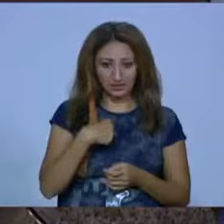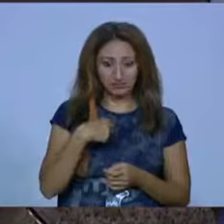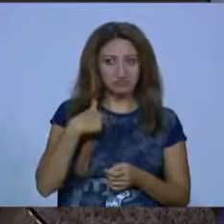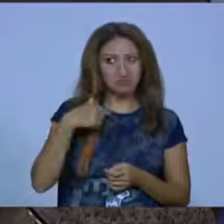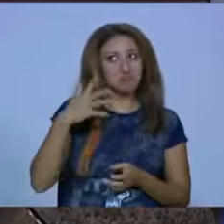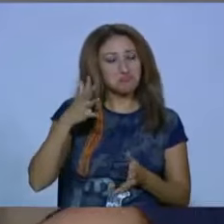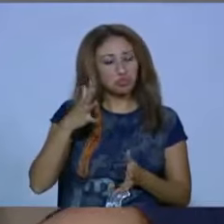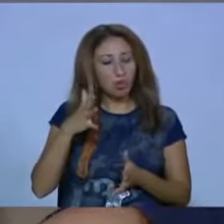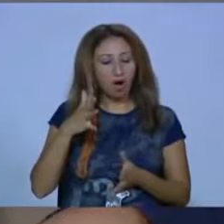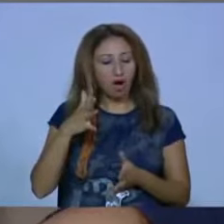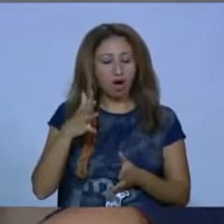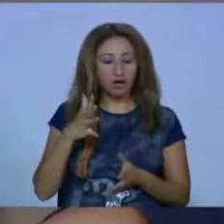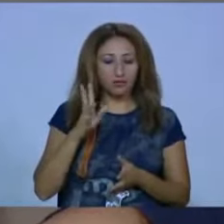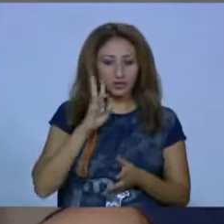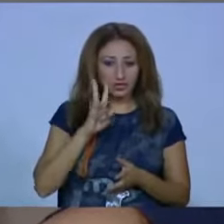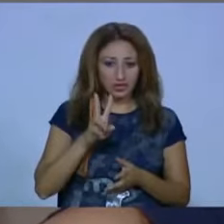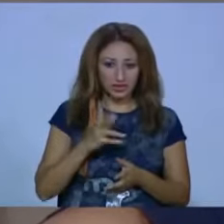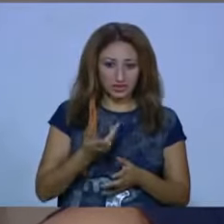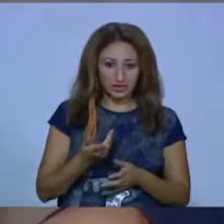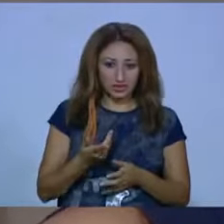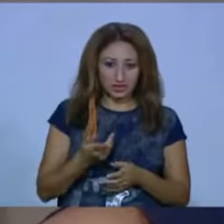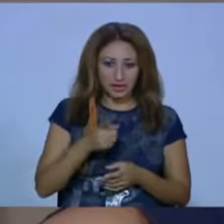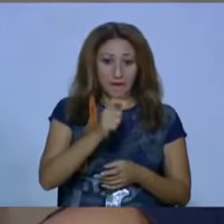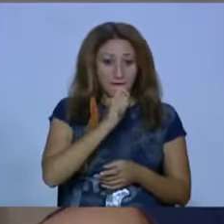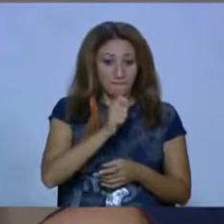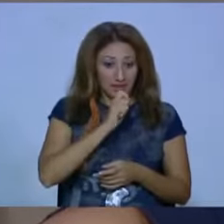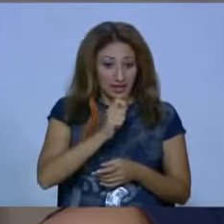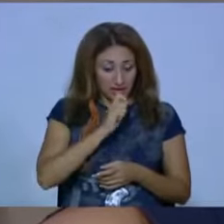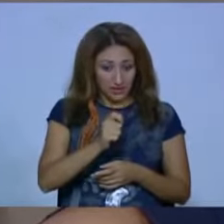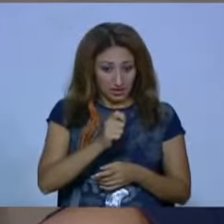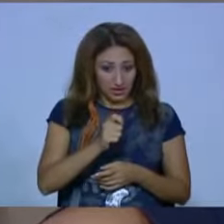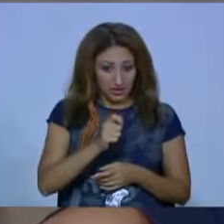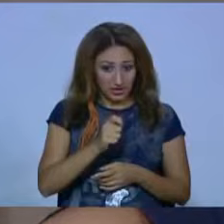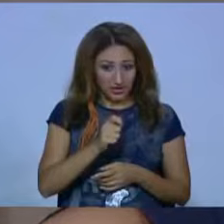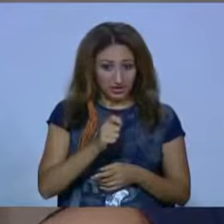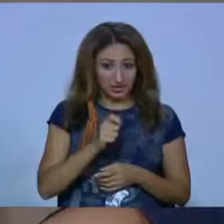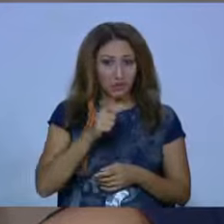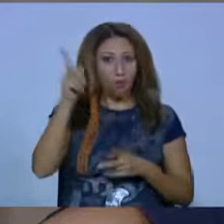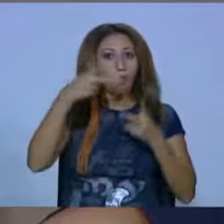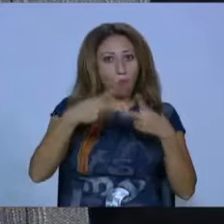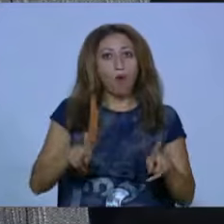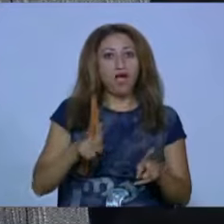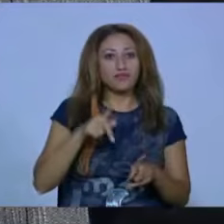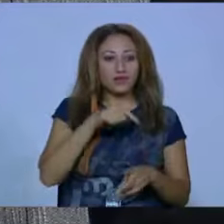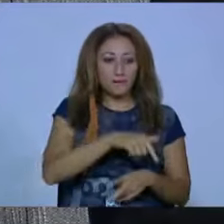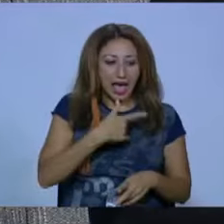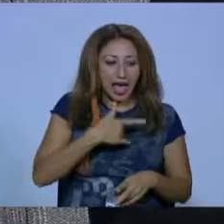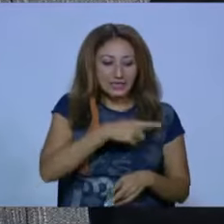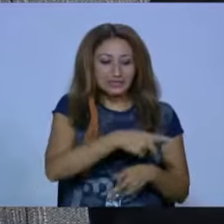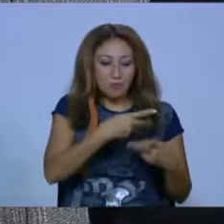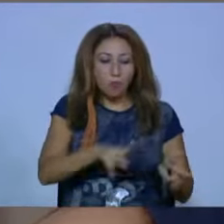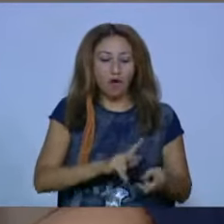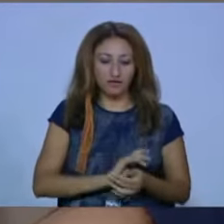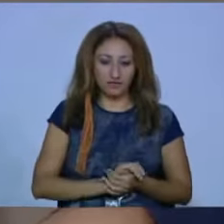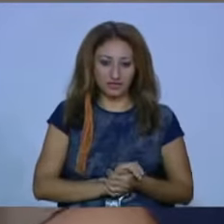اتوقع انه احنا هنسجل البرنامج ده لان علاء موافق وان انا